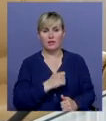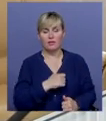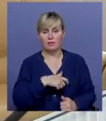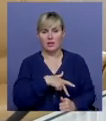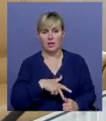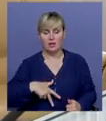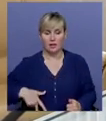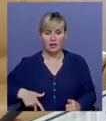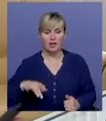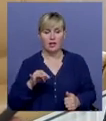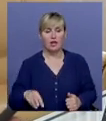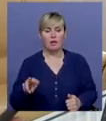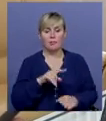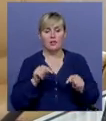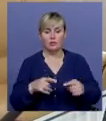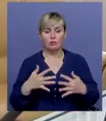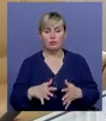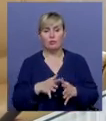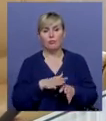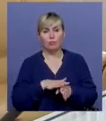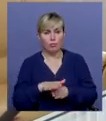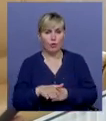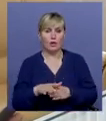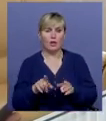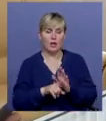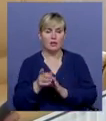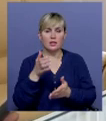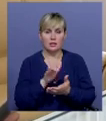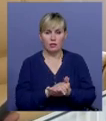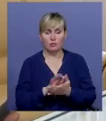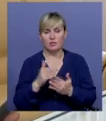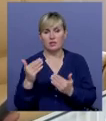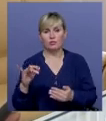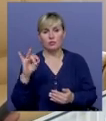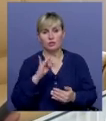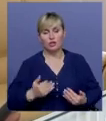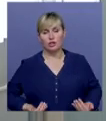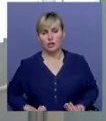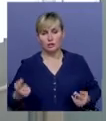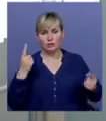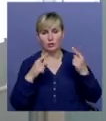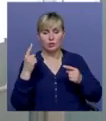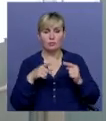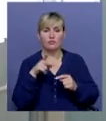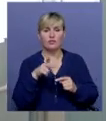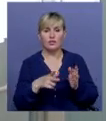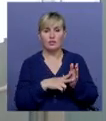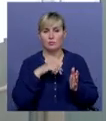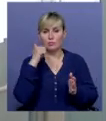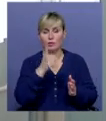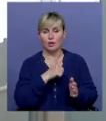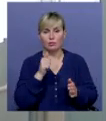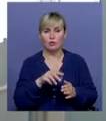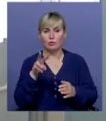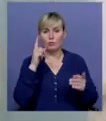его. И мы здесь уже более полнее стали знакомиться с его жизнью и творчеством. В 2008 году при